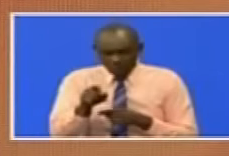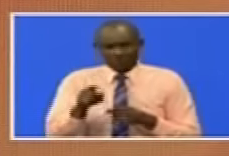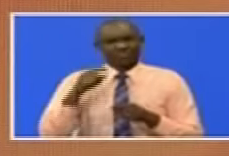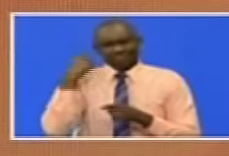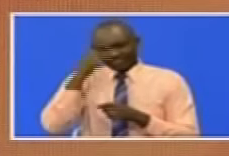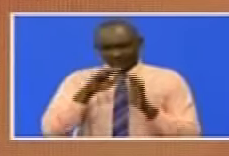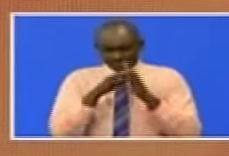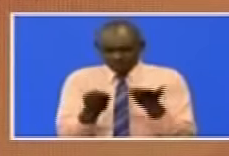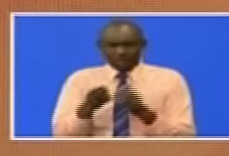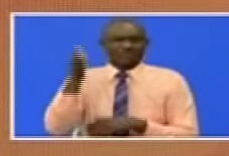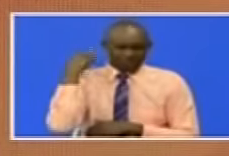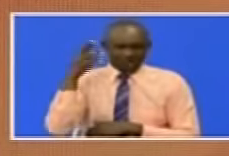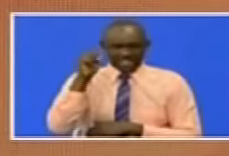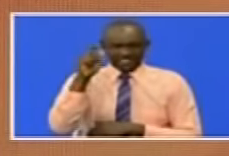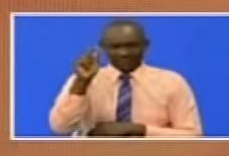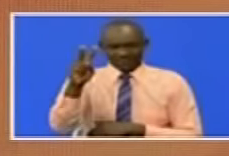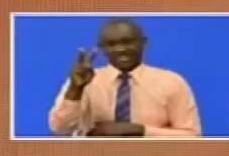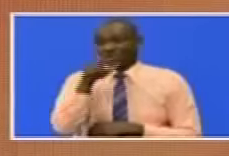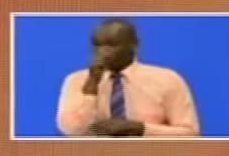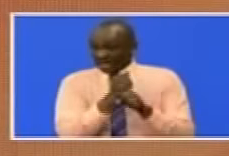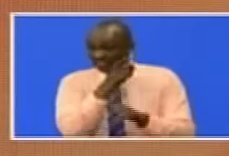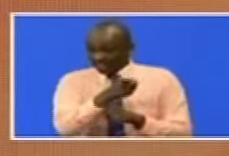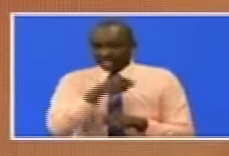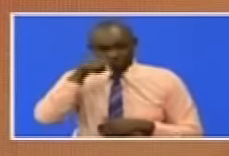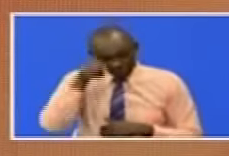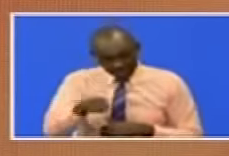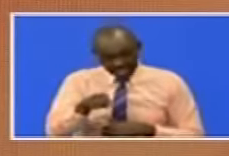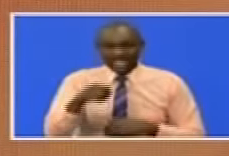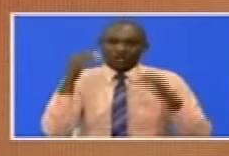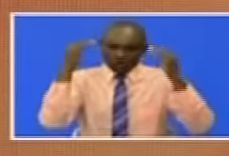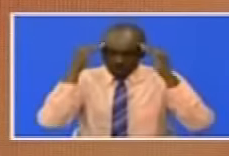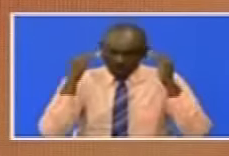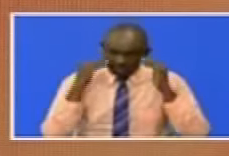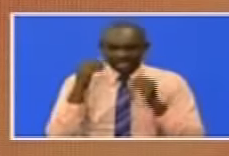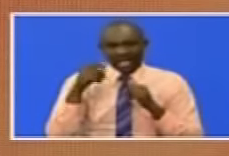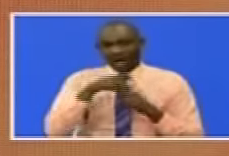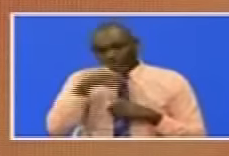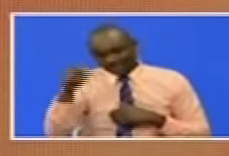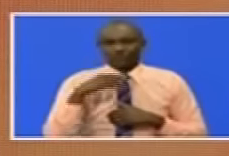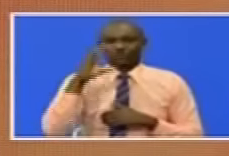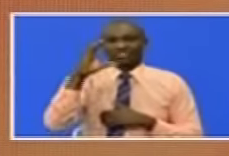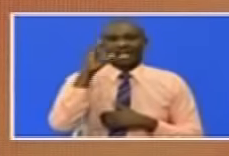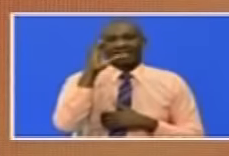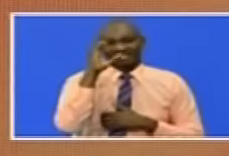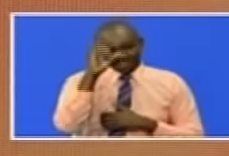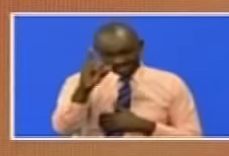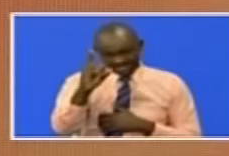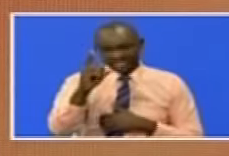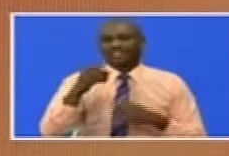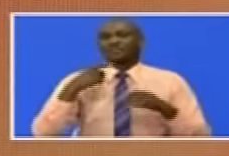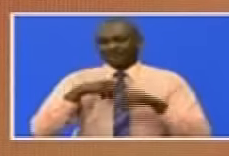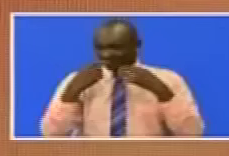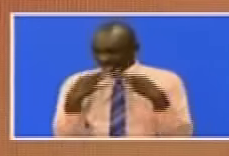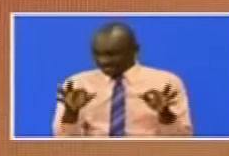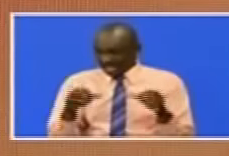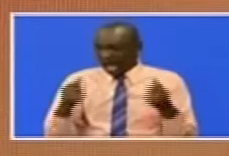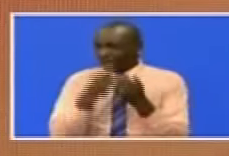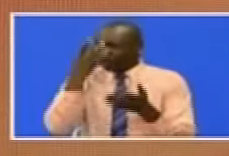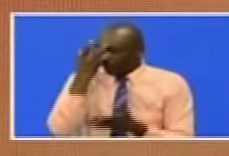aliyekuwa mwanahabari wa NTV Yasin Juma mapema hii leo alifikishwa tena katika makao makuu ya CID na kuachiliwa. Haya najiri